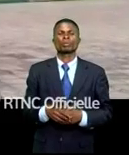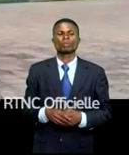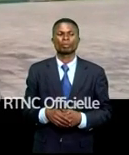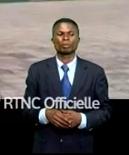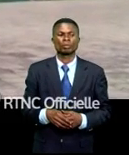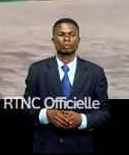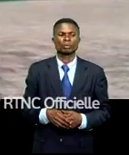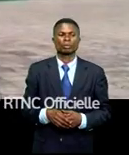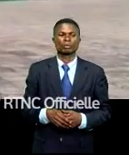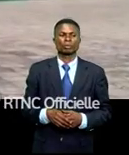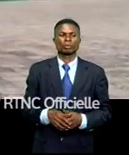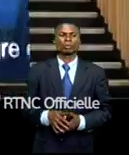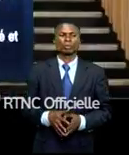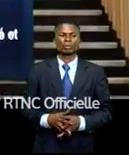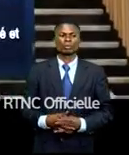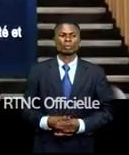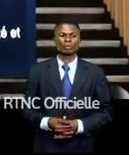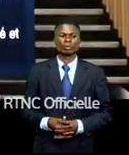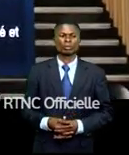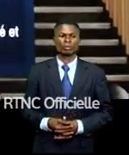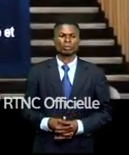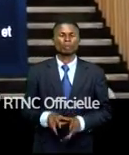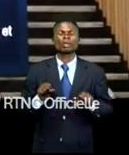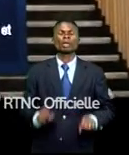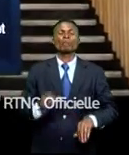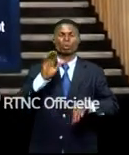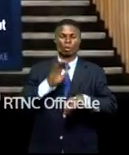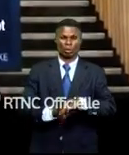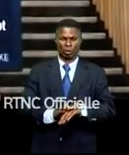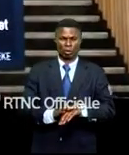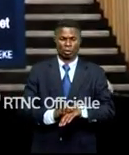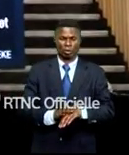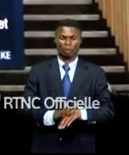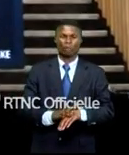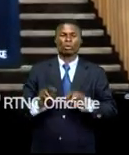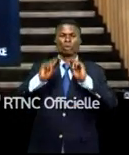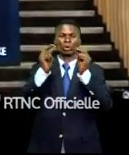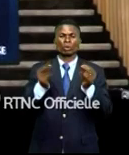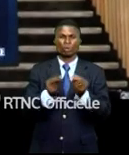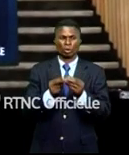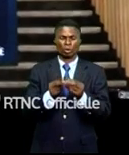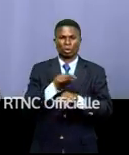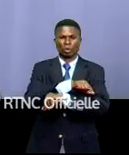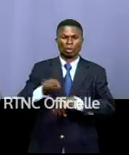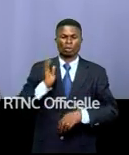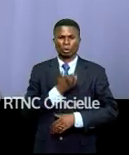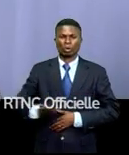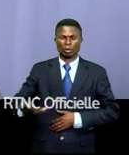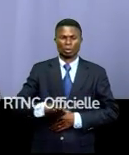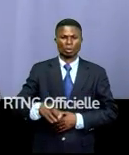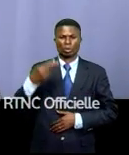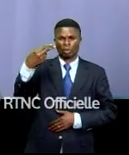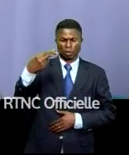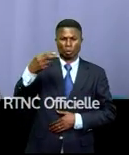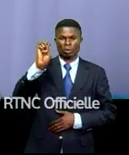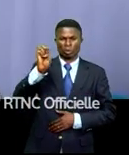La mort a frappé durement au sein de l'une des institutions du pays, Henri Thomas